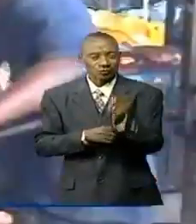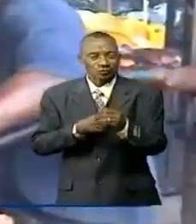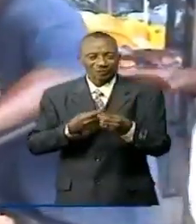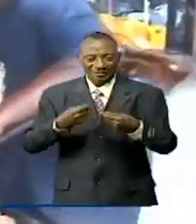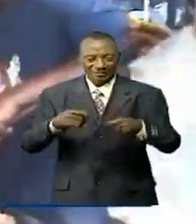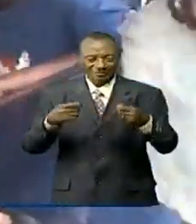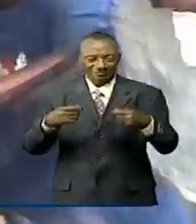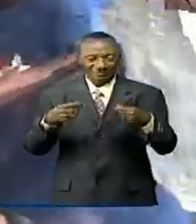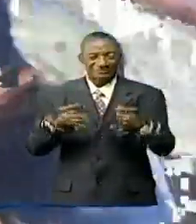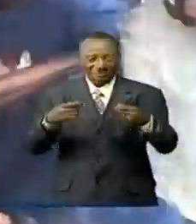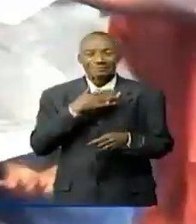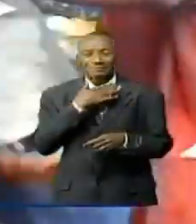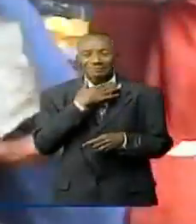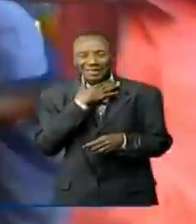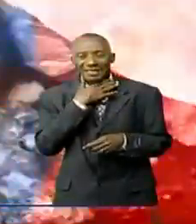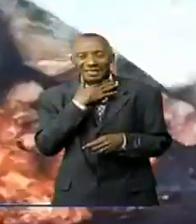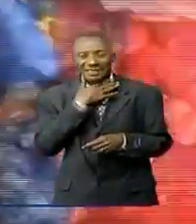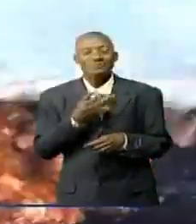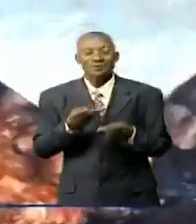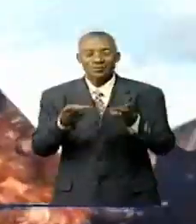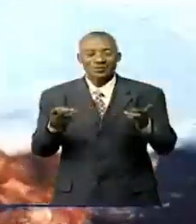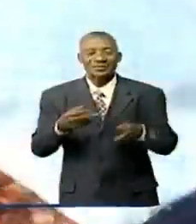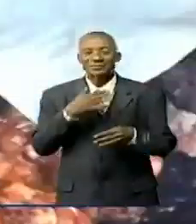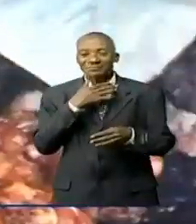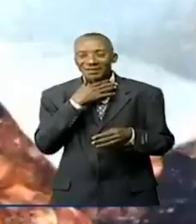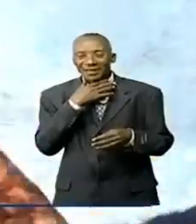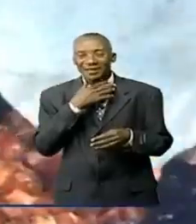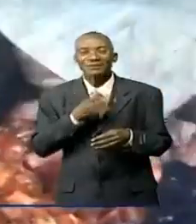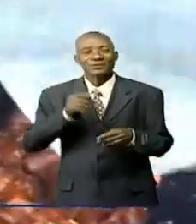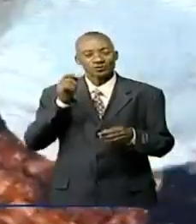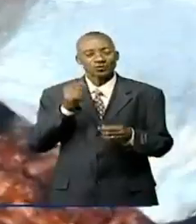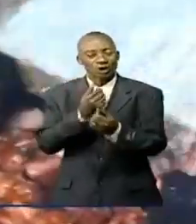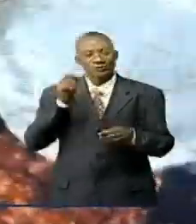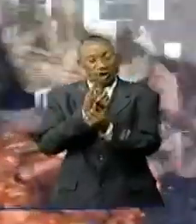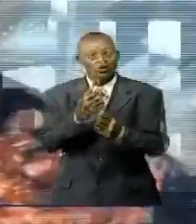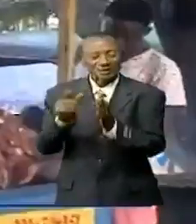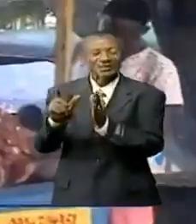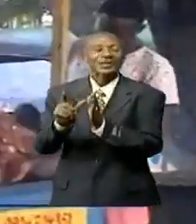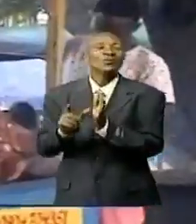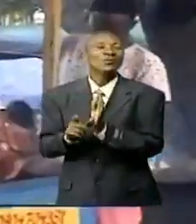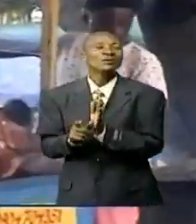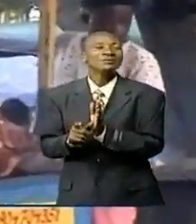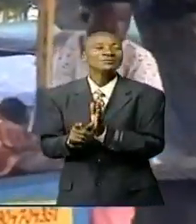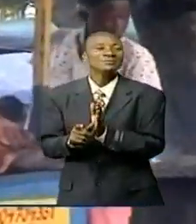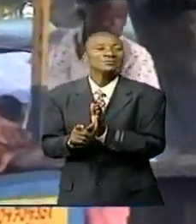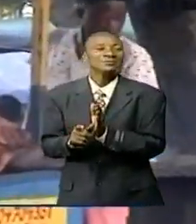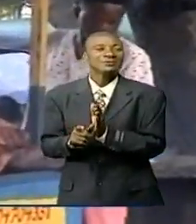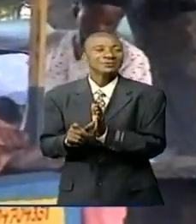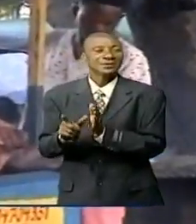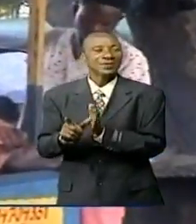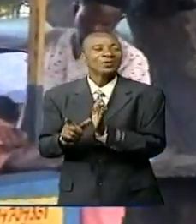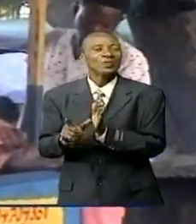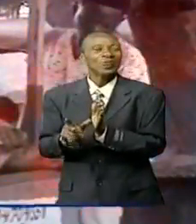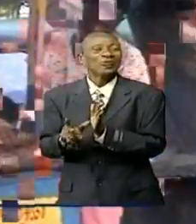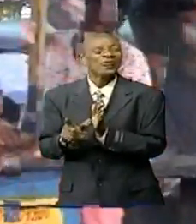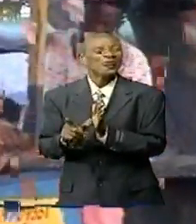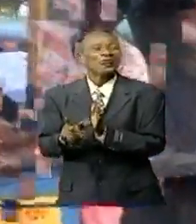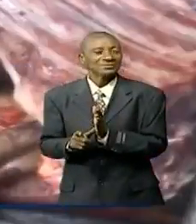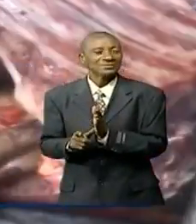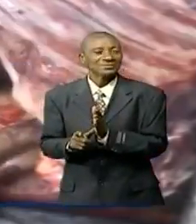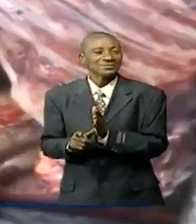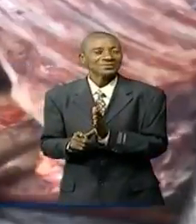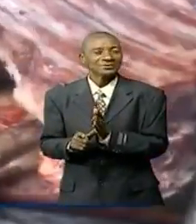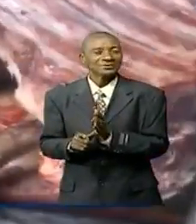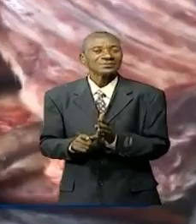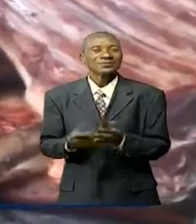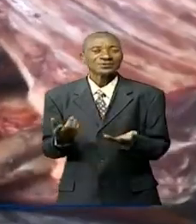grillade, communément appelés Ngandataba, prétendent respecter les règles en la matière, avec des années dans les métiers, les habitudes